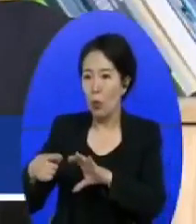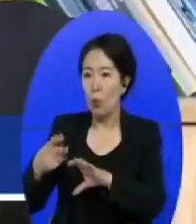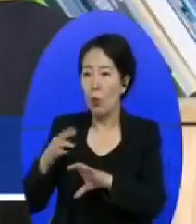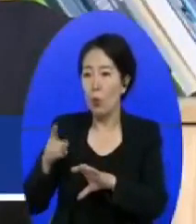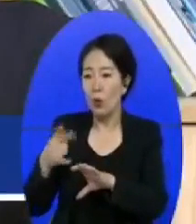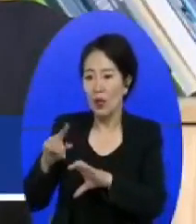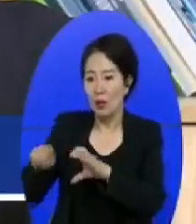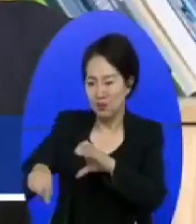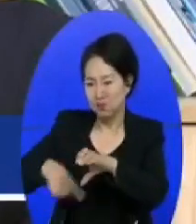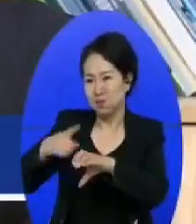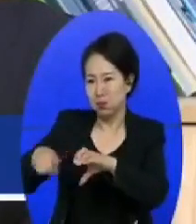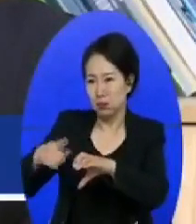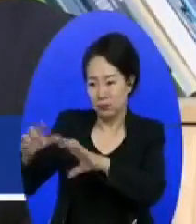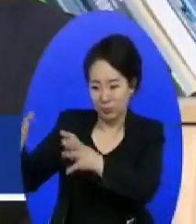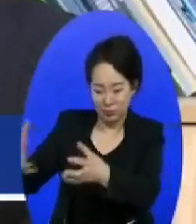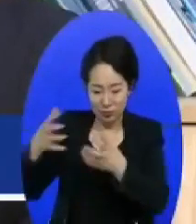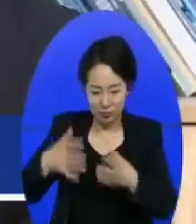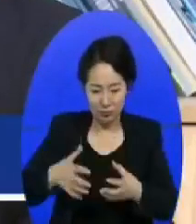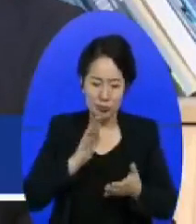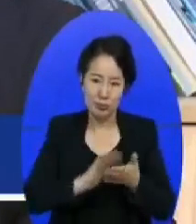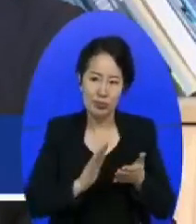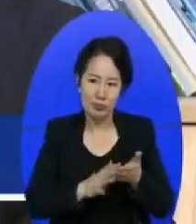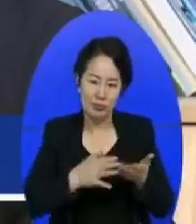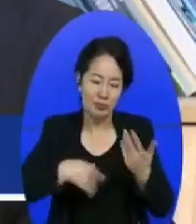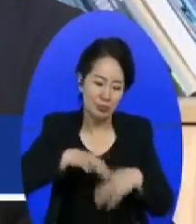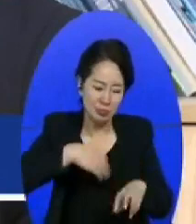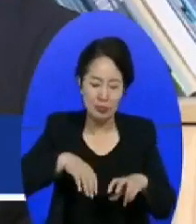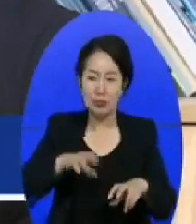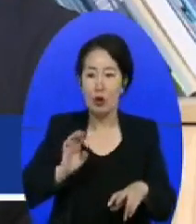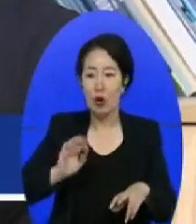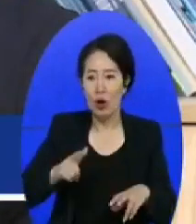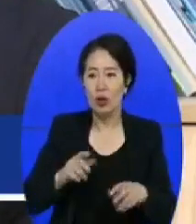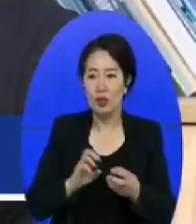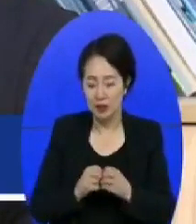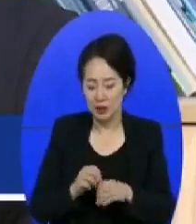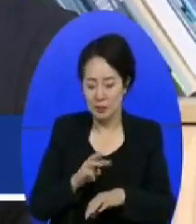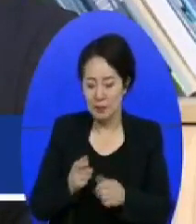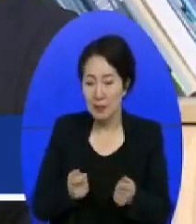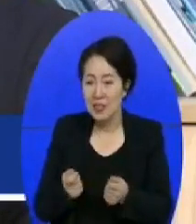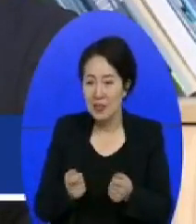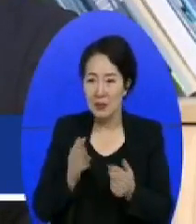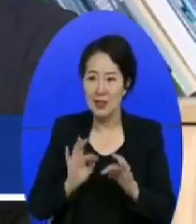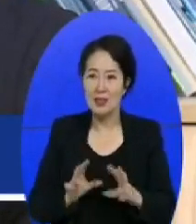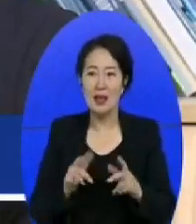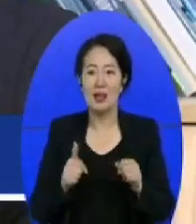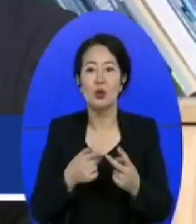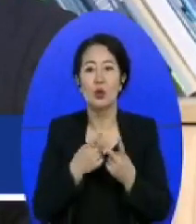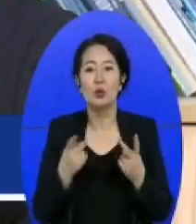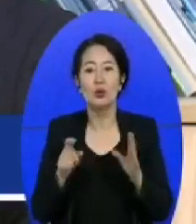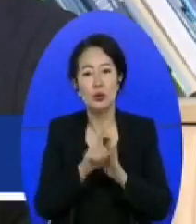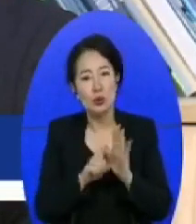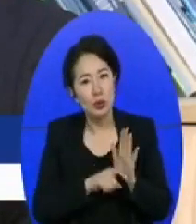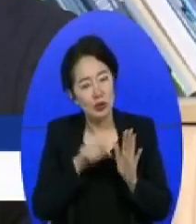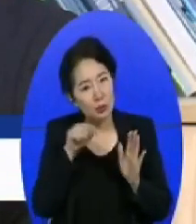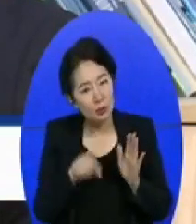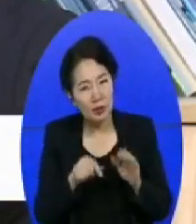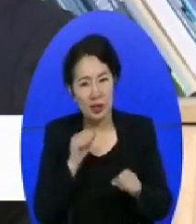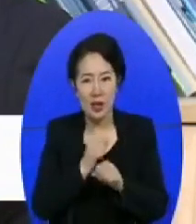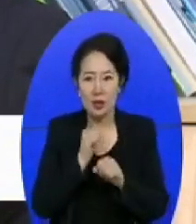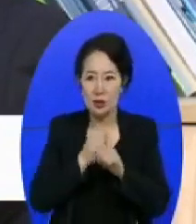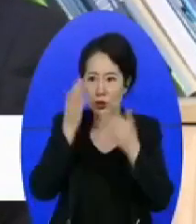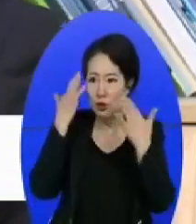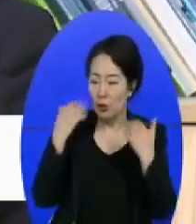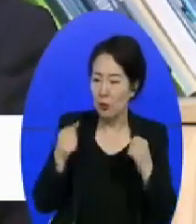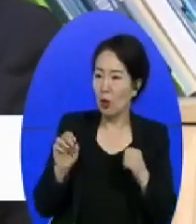хаягдлыг худалдаа авах, дахин боловсруулах. За хог хаягдлын менежментийг сайжруулах үндэсний хөтөлбөрийн хэрэгжилтийг зохион байгуулах, хоггүй